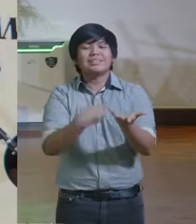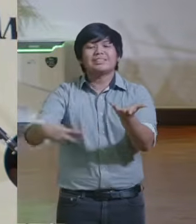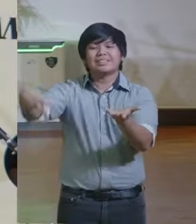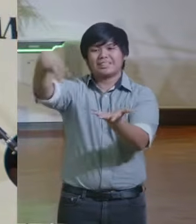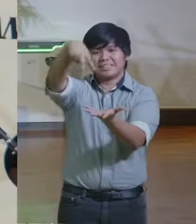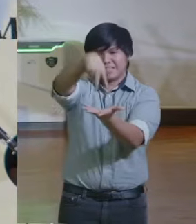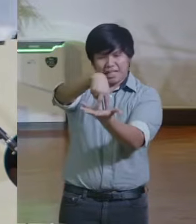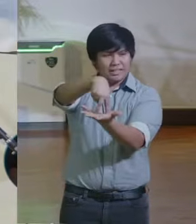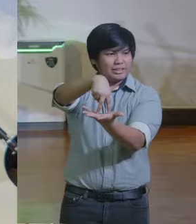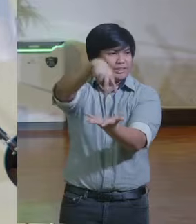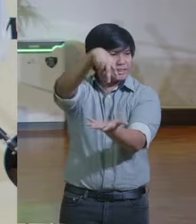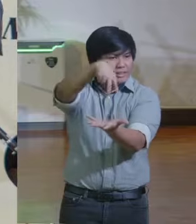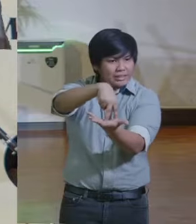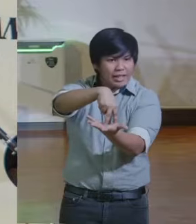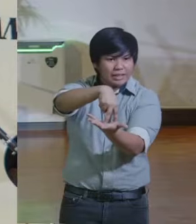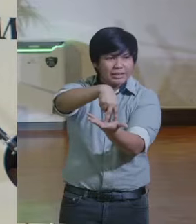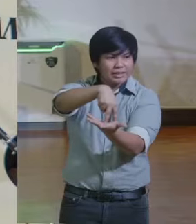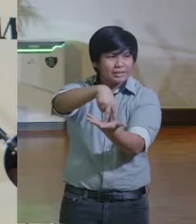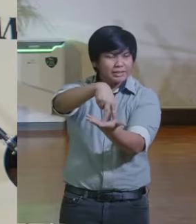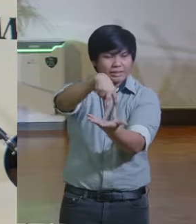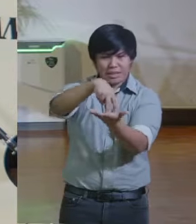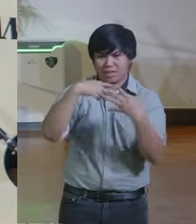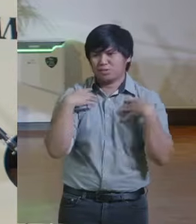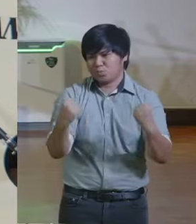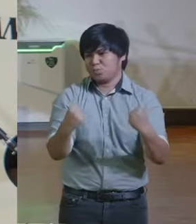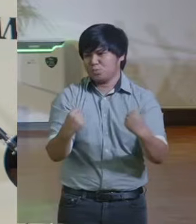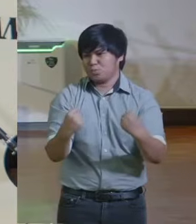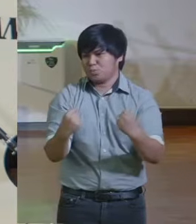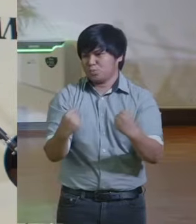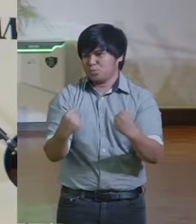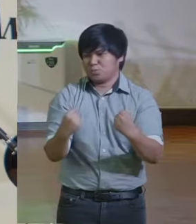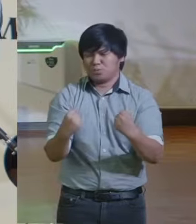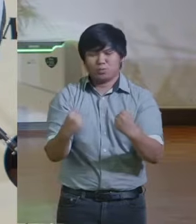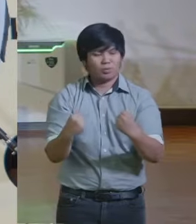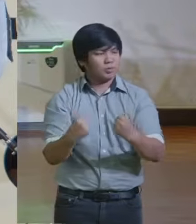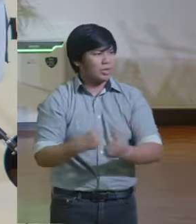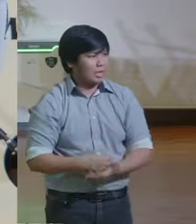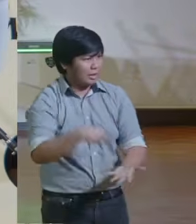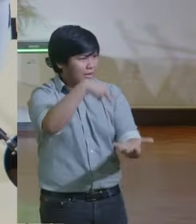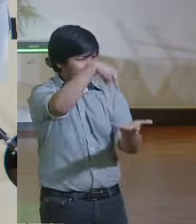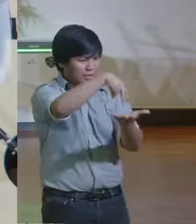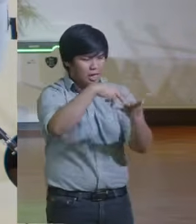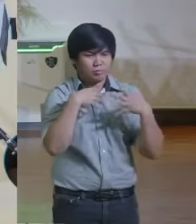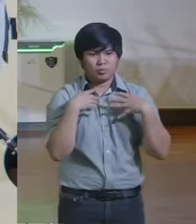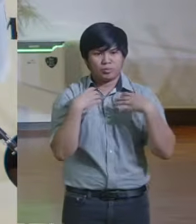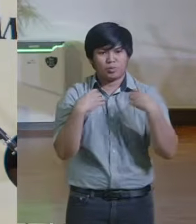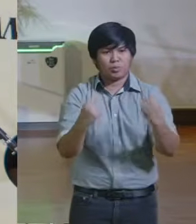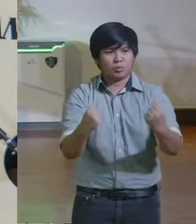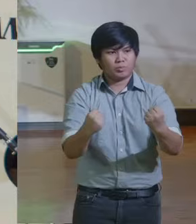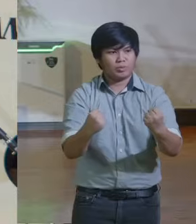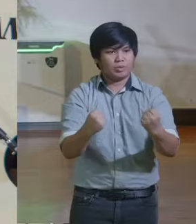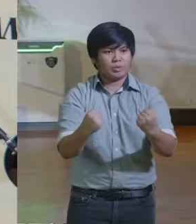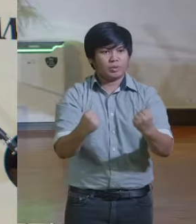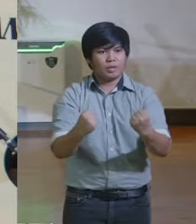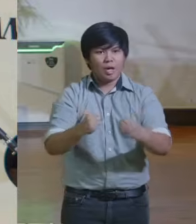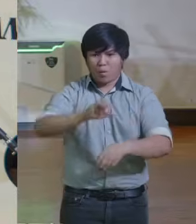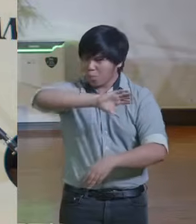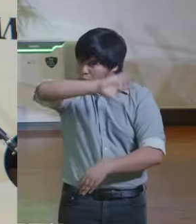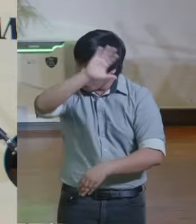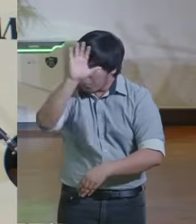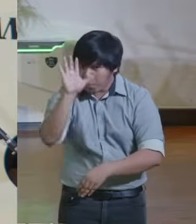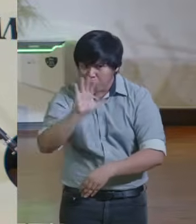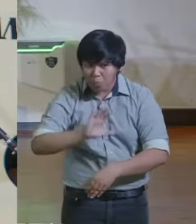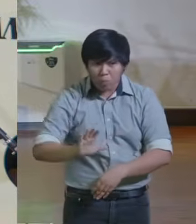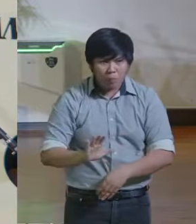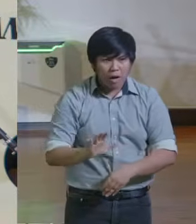yun ang title. No other gospel, stand firm. Yun po ang title ng ating series. Stand firm therefore and do not